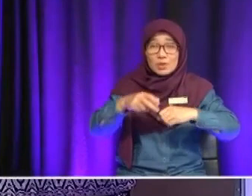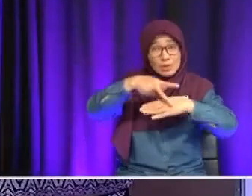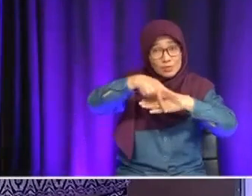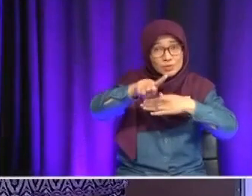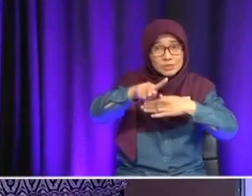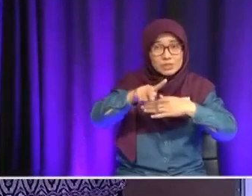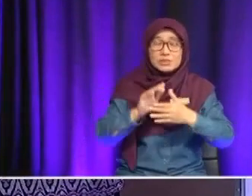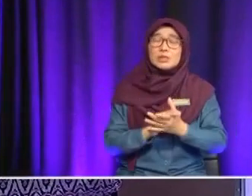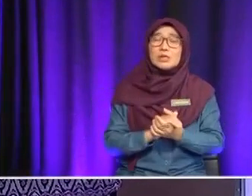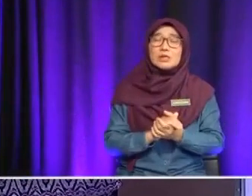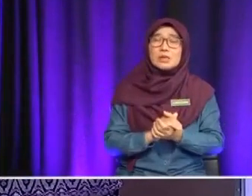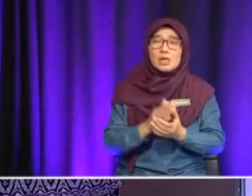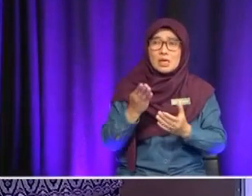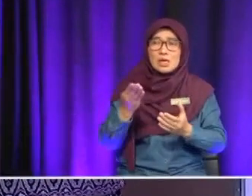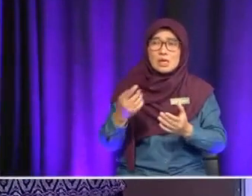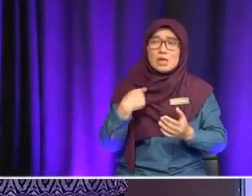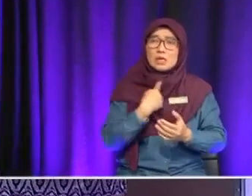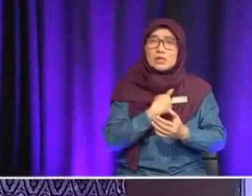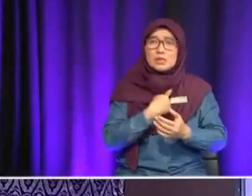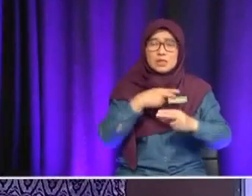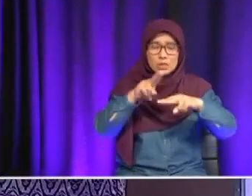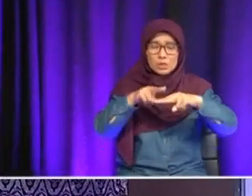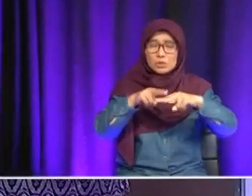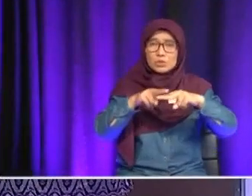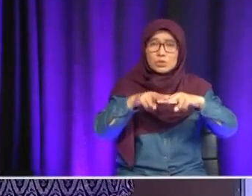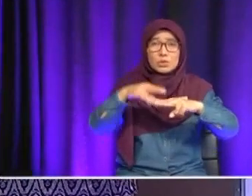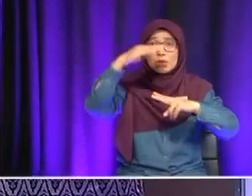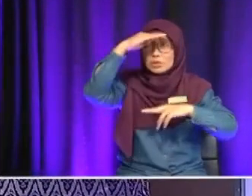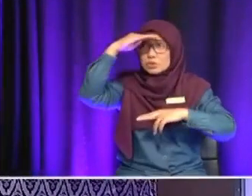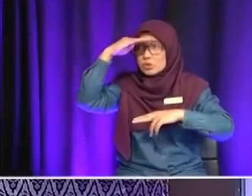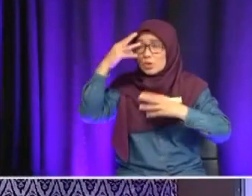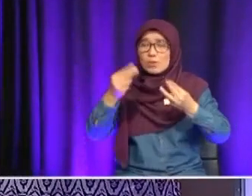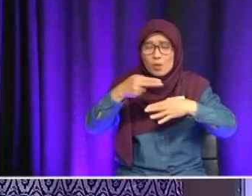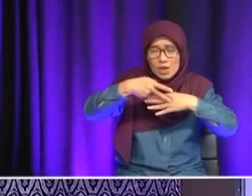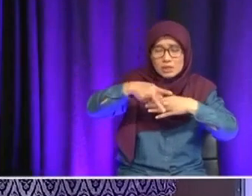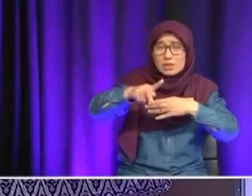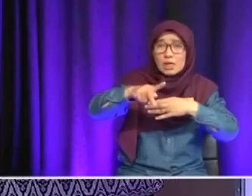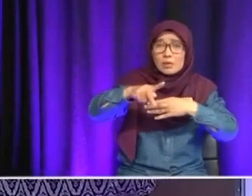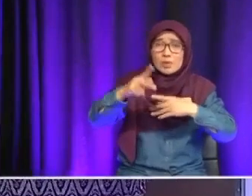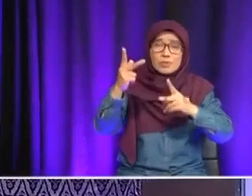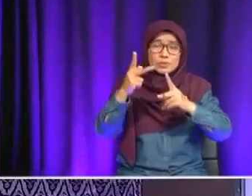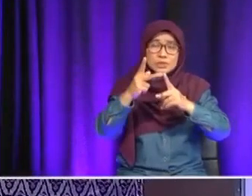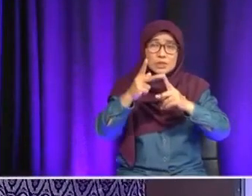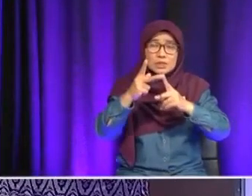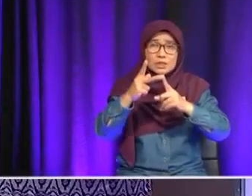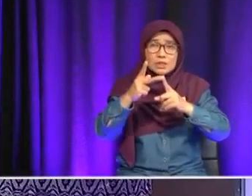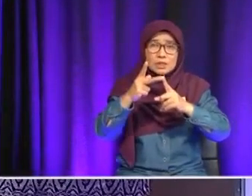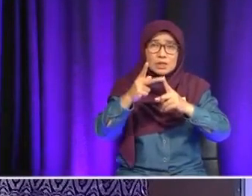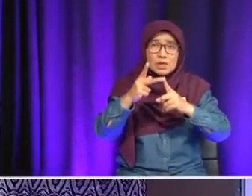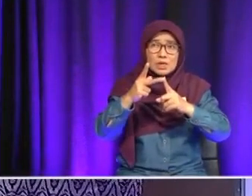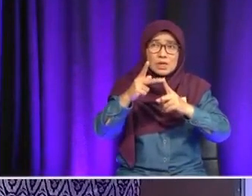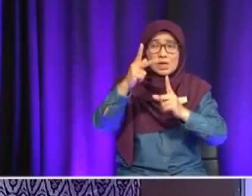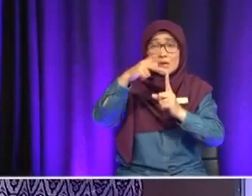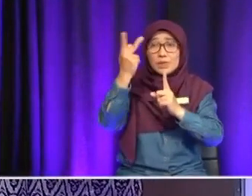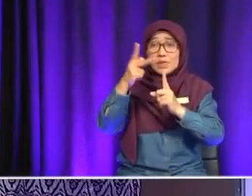kan, berapa kos yang kita telah guna kita semata-mata orang untuk lain. Jadi kita wakilkan, apa kata kan, kita wakilkan kepada pos laju, sekurang-kurangnya